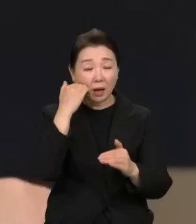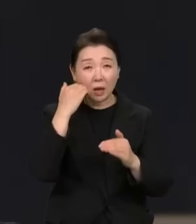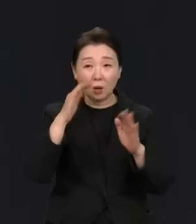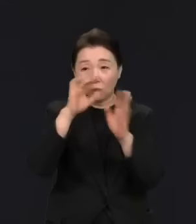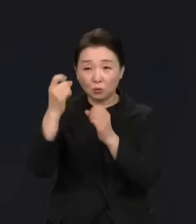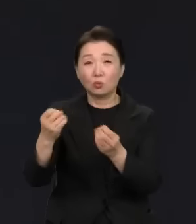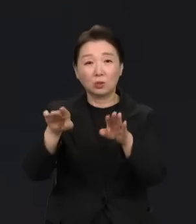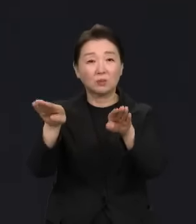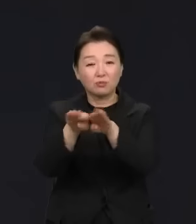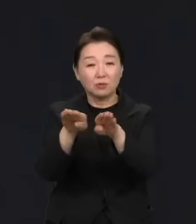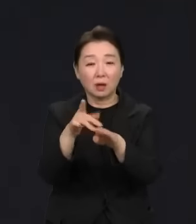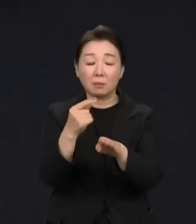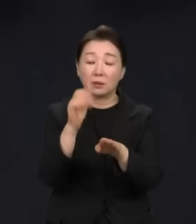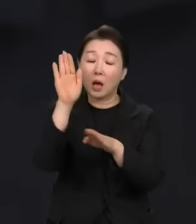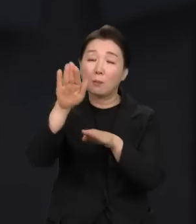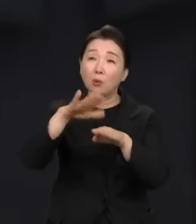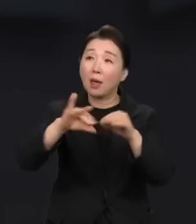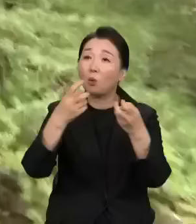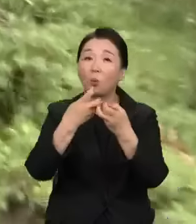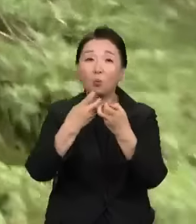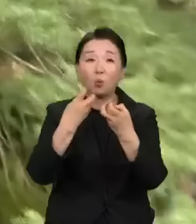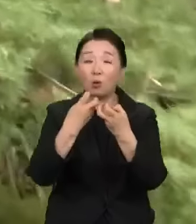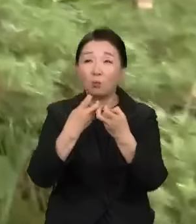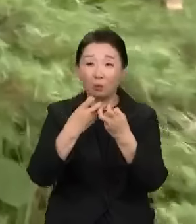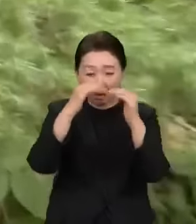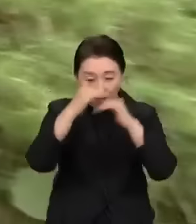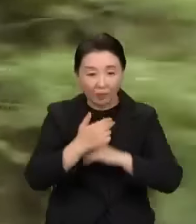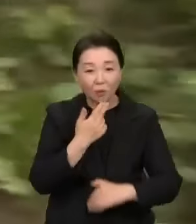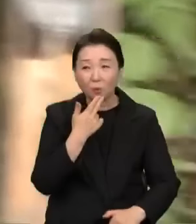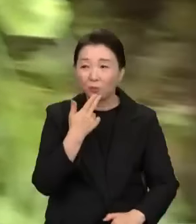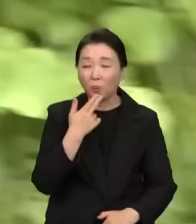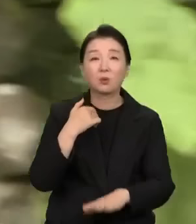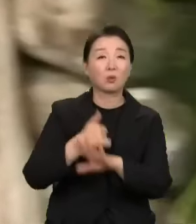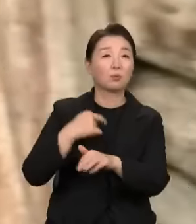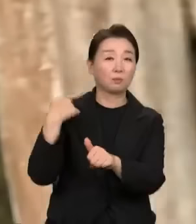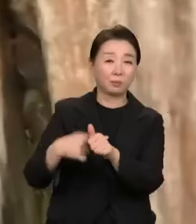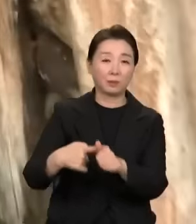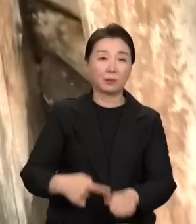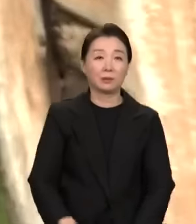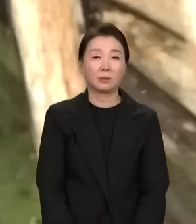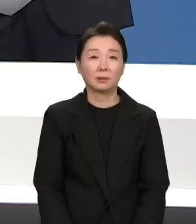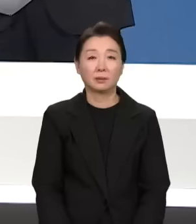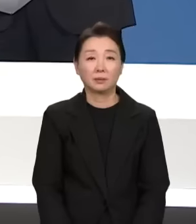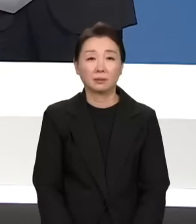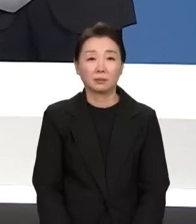어떻게 하겠다는 대책이 없다고 꼬집었습니다. JTBC 김민관입니다.